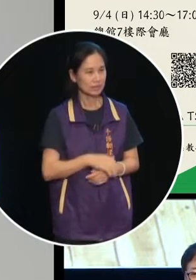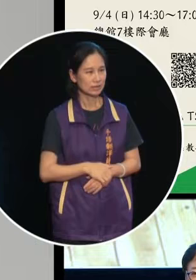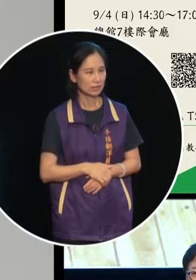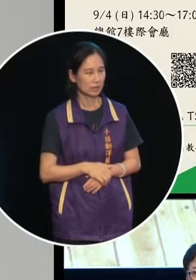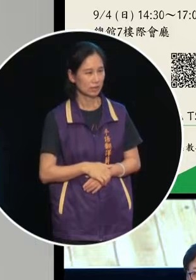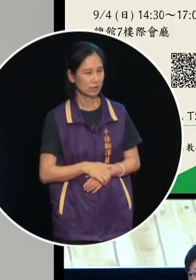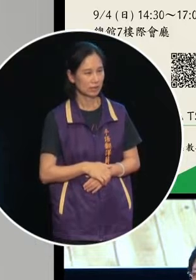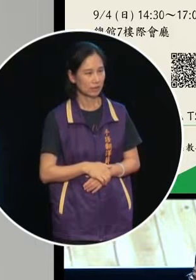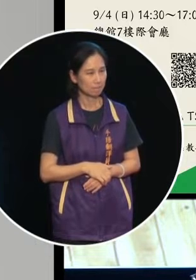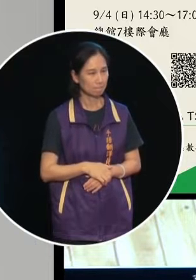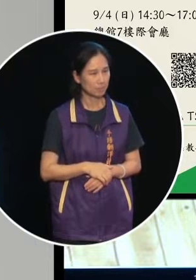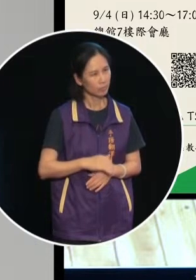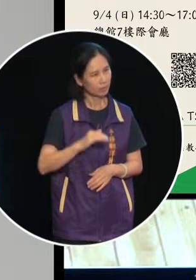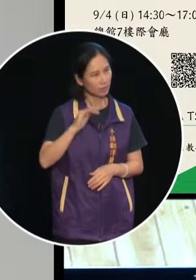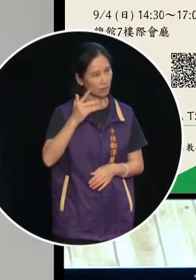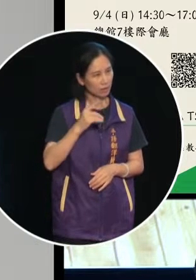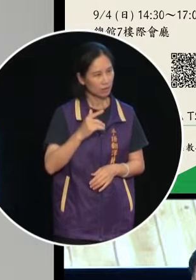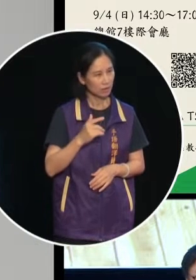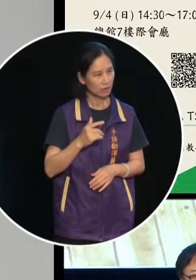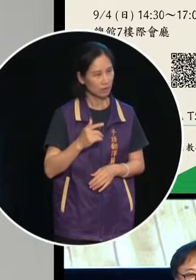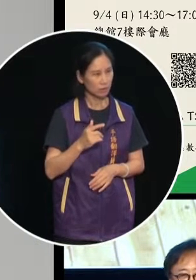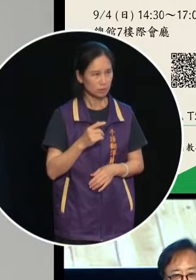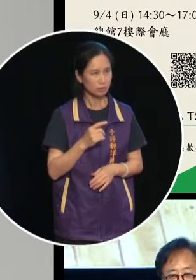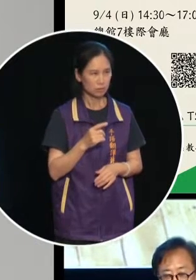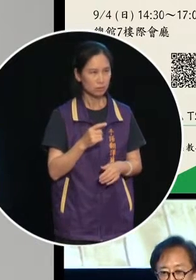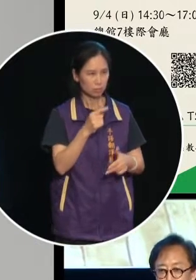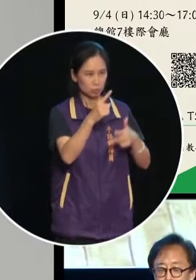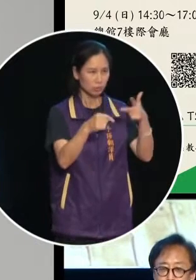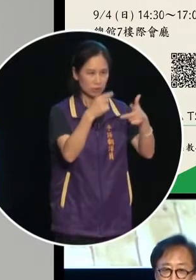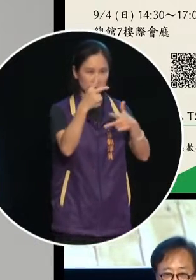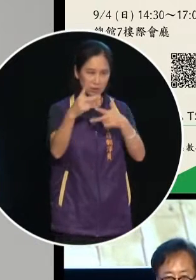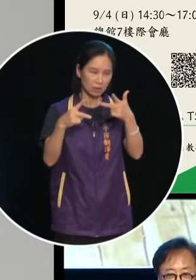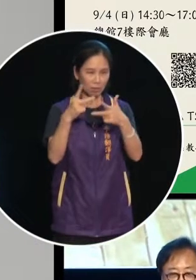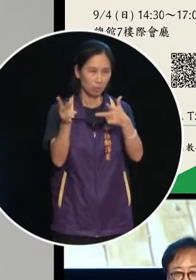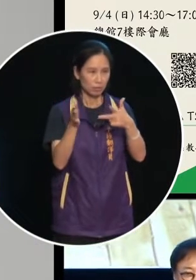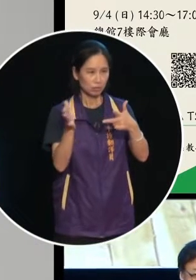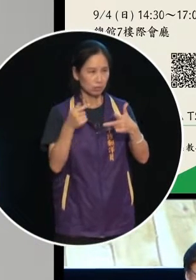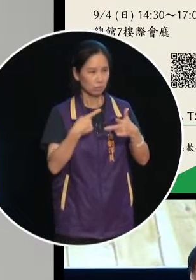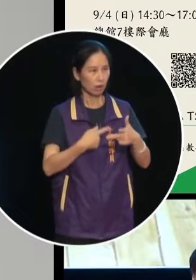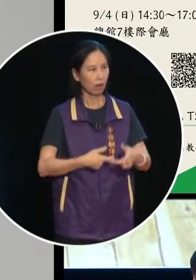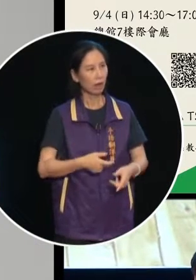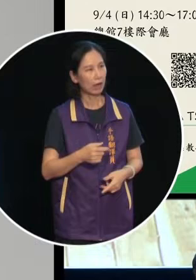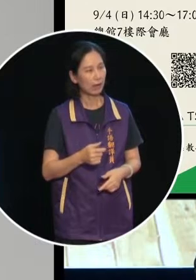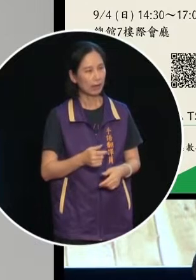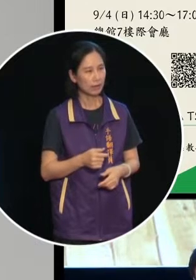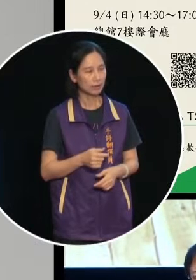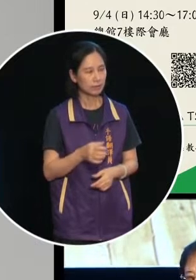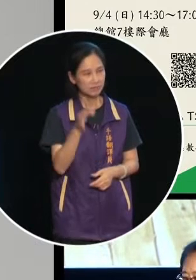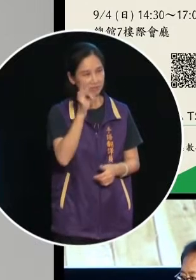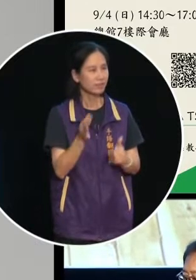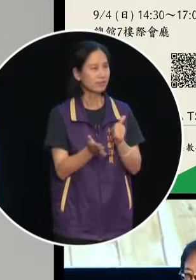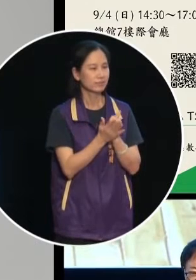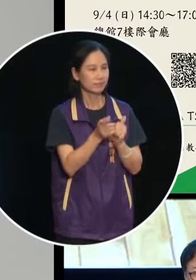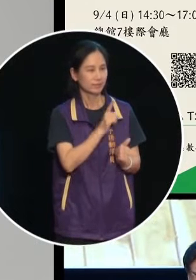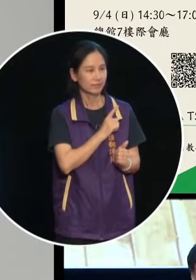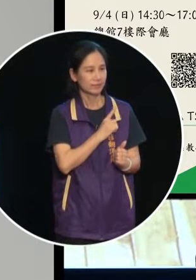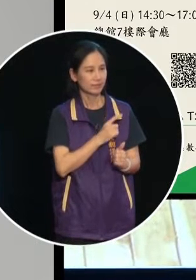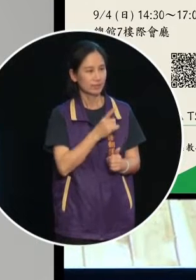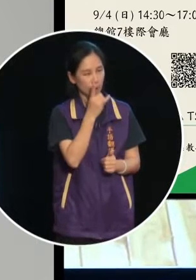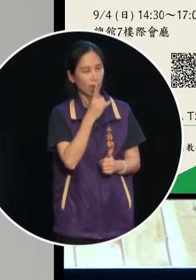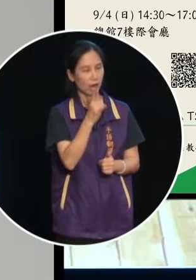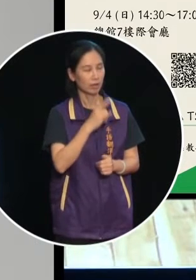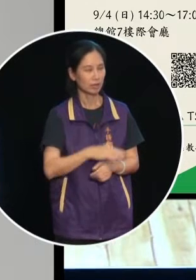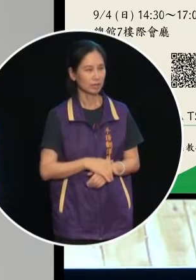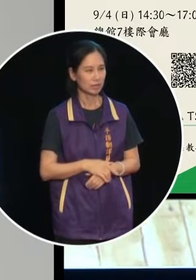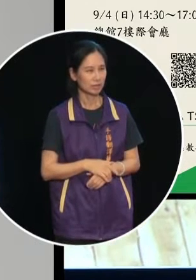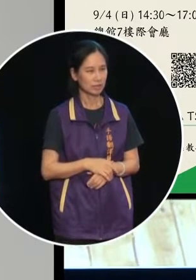步。不过可能是过了1个礼拜2个礼拜，越来越找回自己的语言，那现在差不多又回到